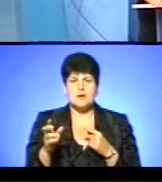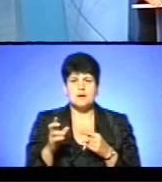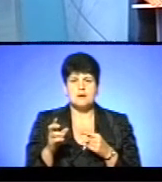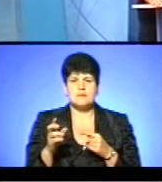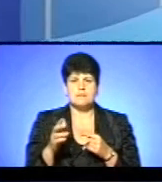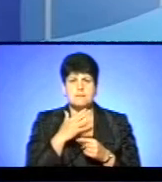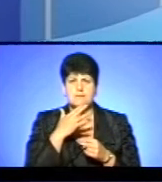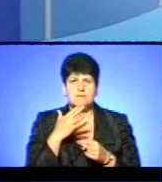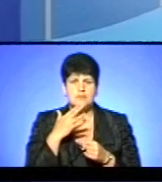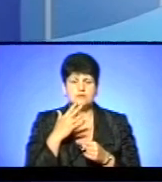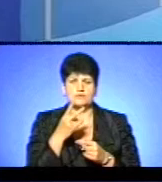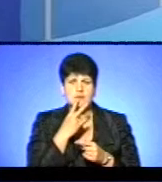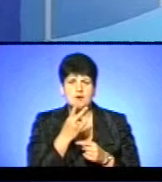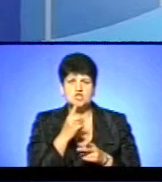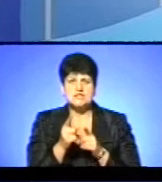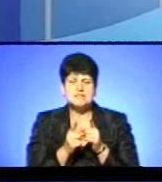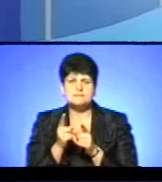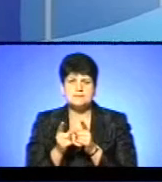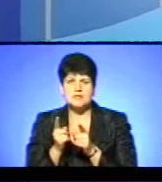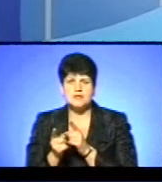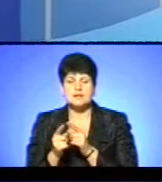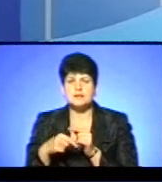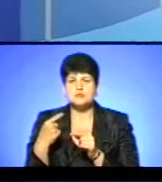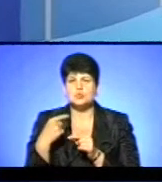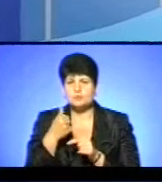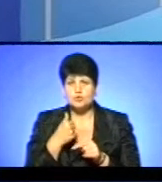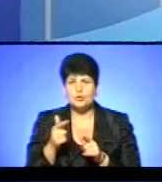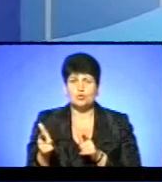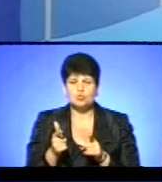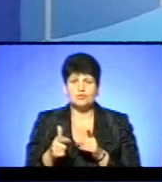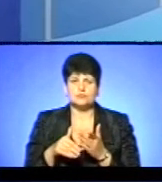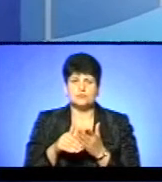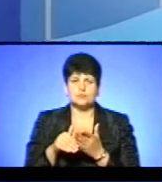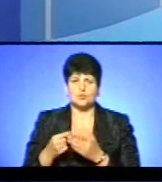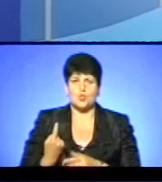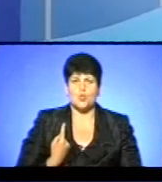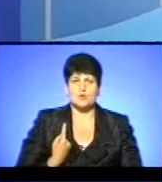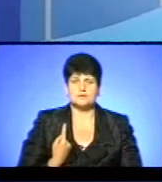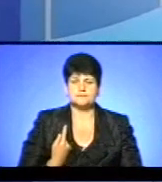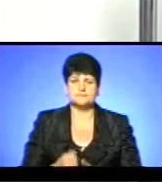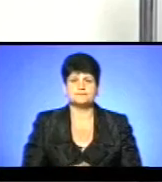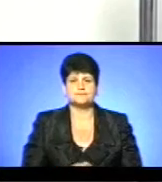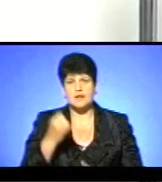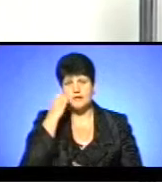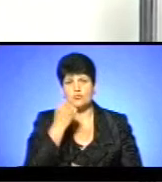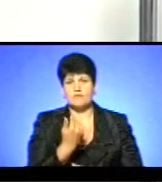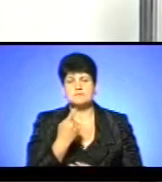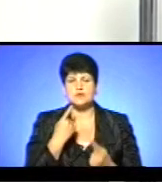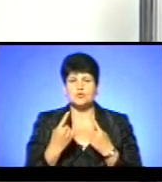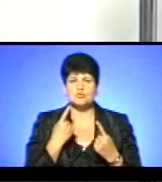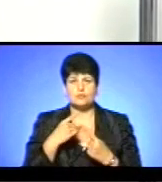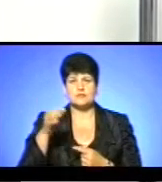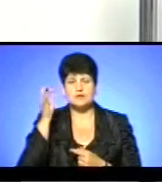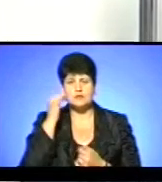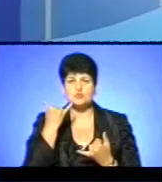малька. То вони бачать зміни і в слідуючі роки також готові долучатися до охорони. Тож я дякую вам за розмову і нагадаю, що